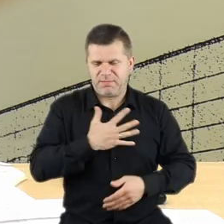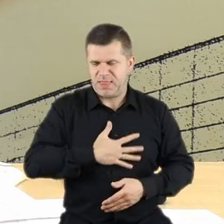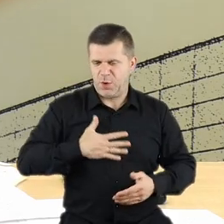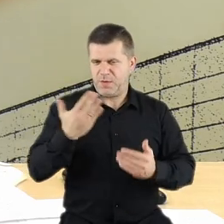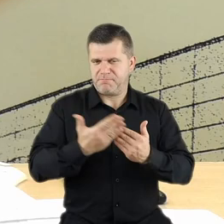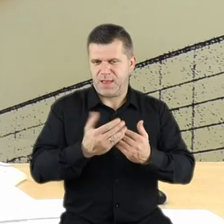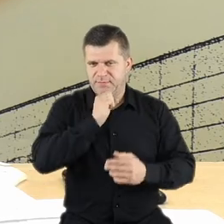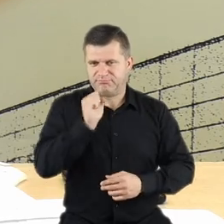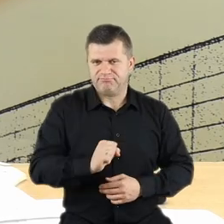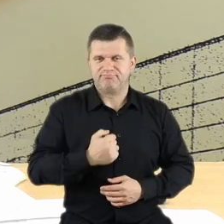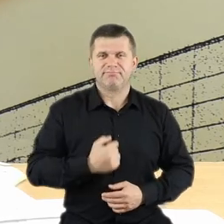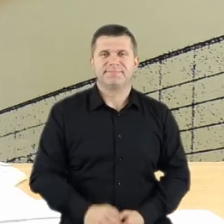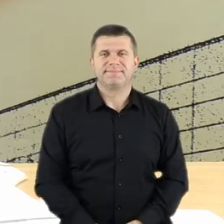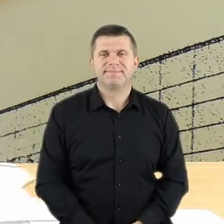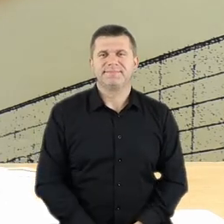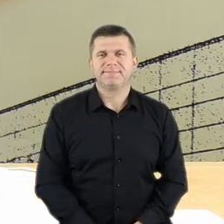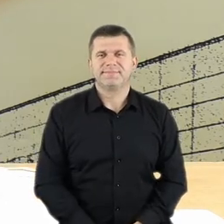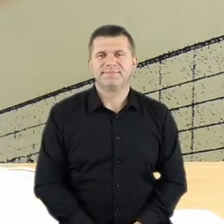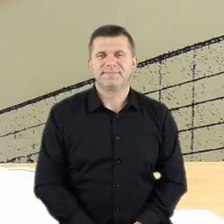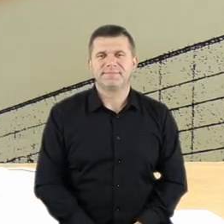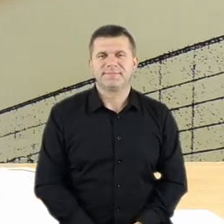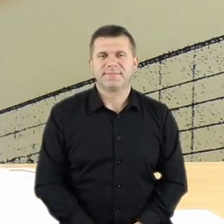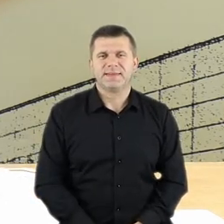matematyki nigdy tak No